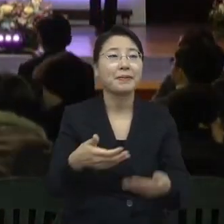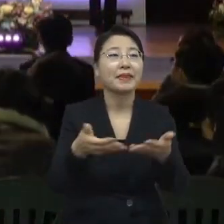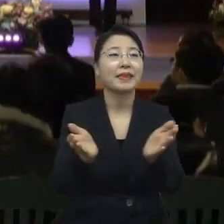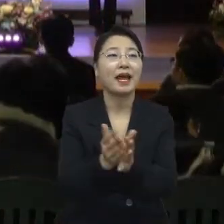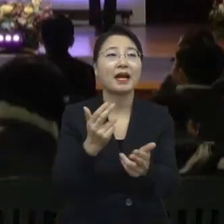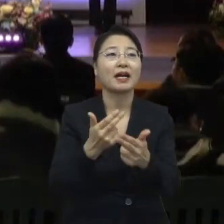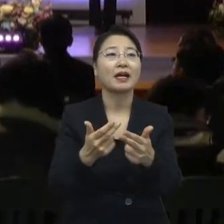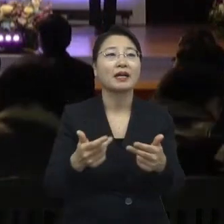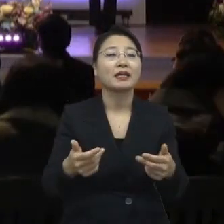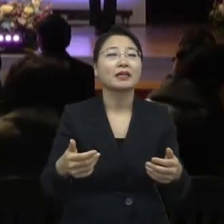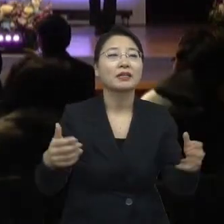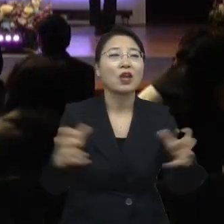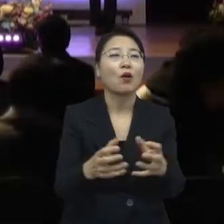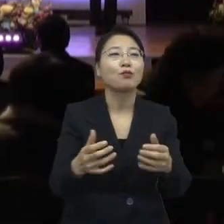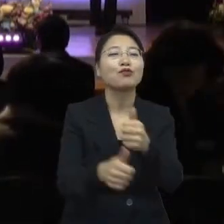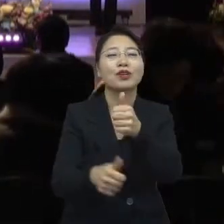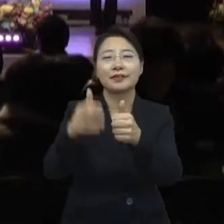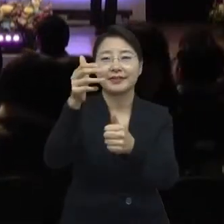바랍니다.